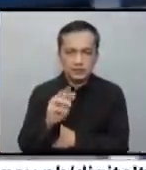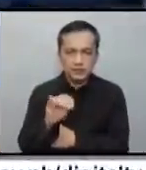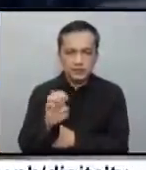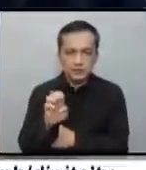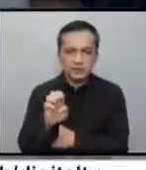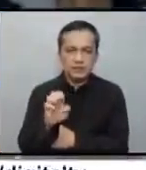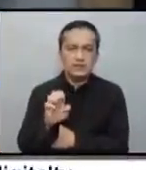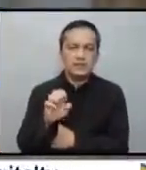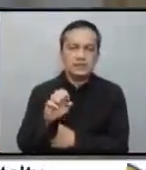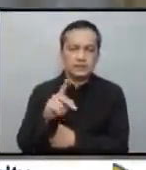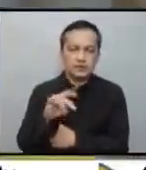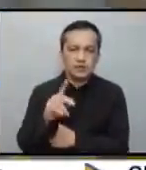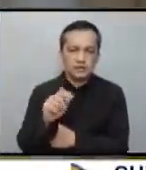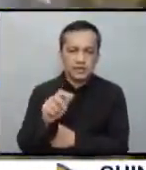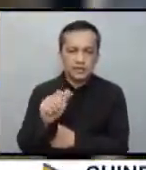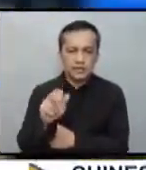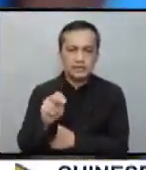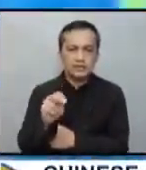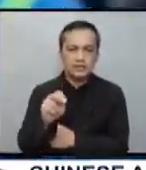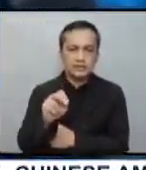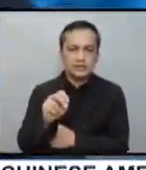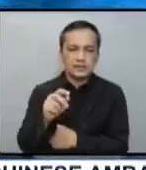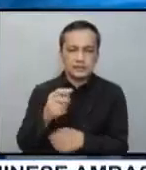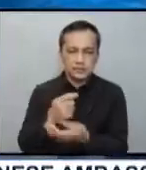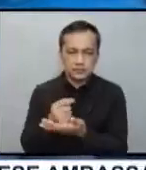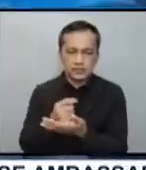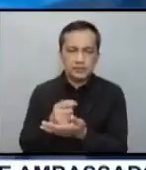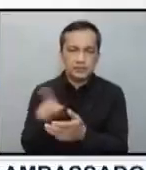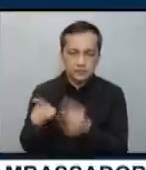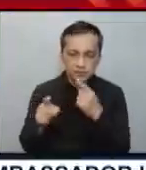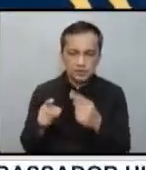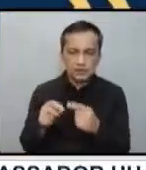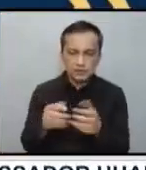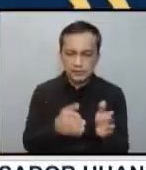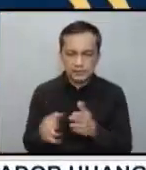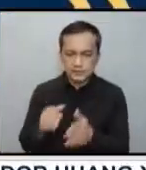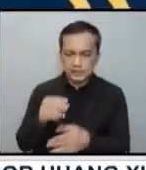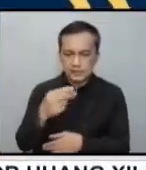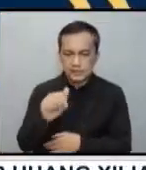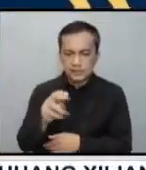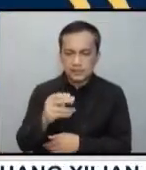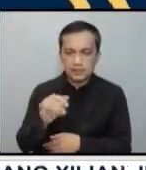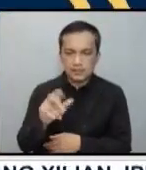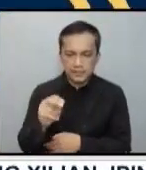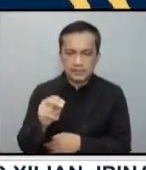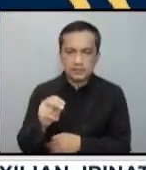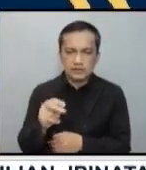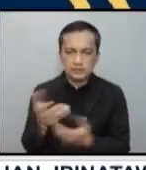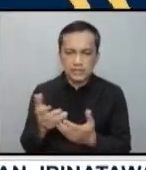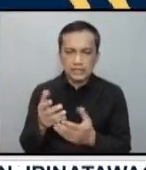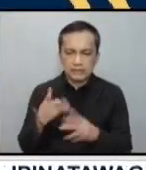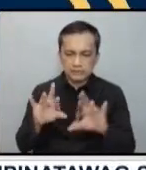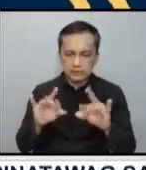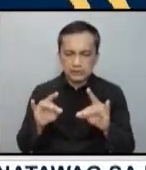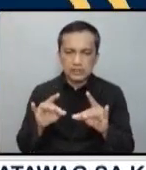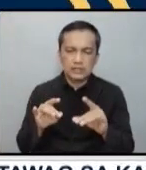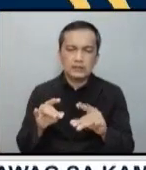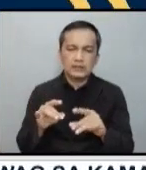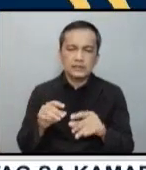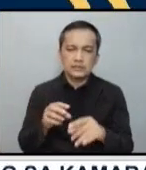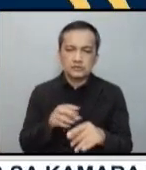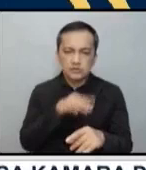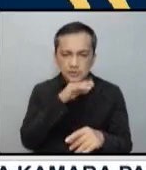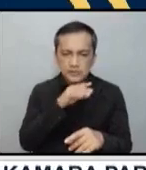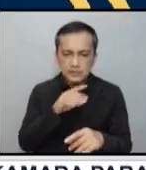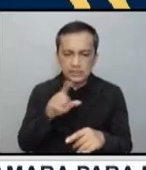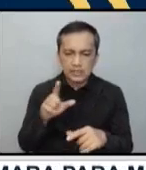2 bilang paghahanda sa amihan kung kailan kumakapal na ang turbidity o burak sa Laguna Lake. Sa oras na mapalitan